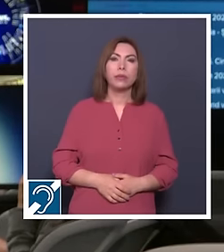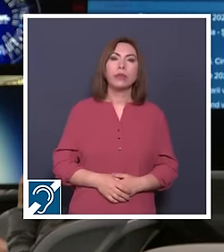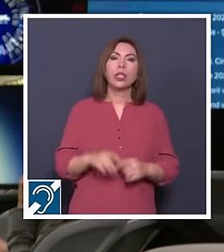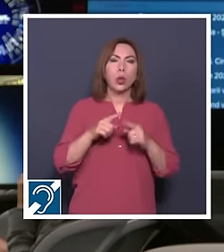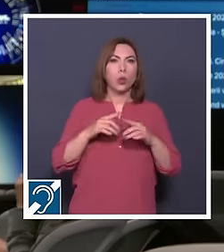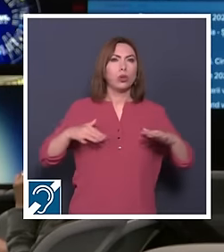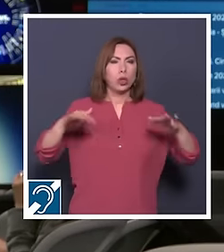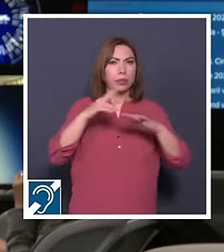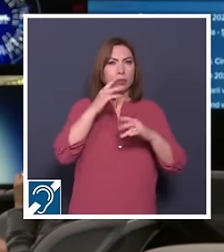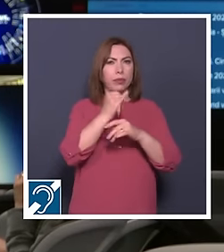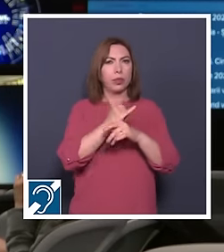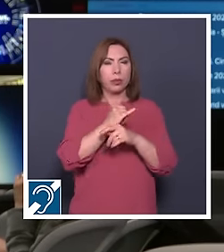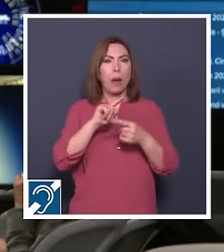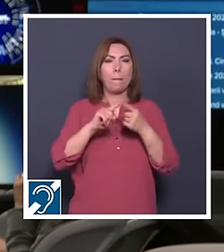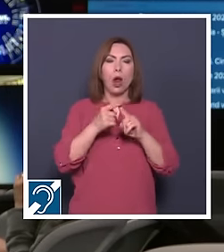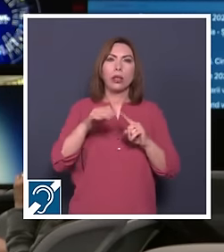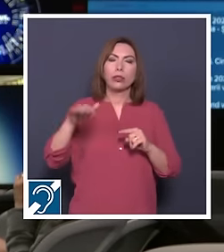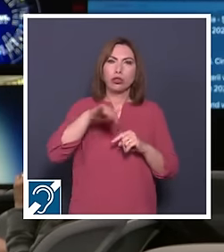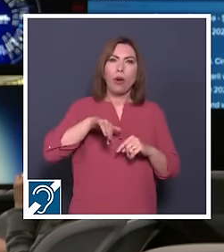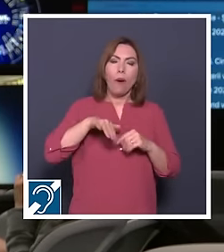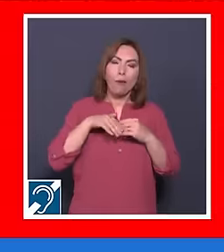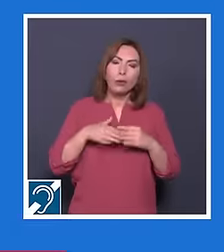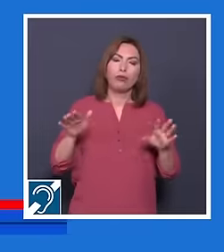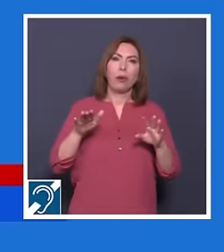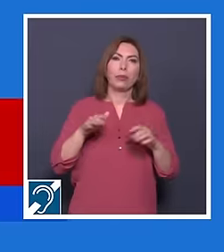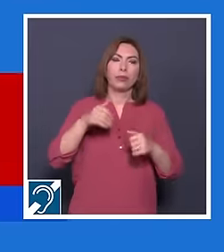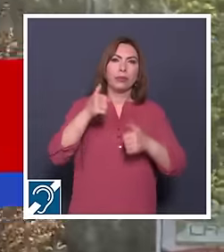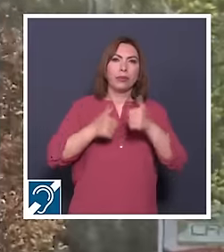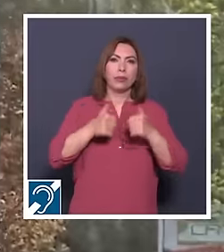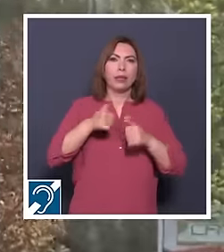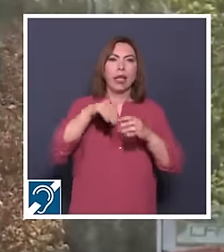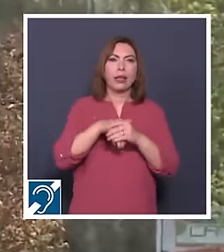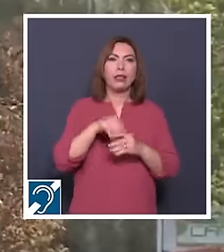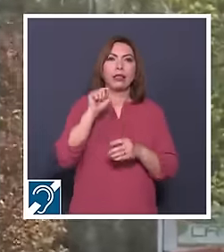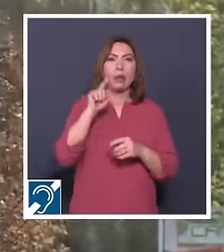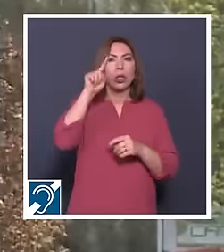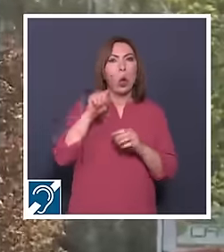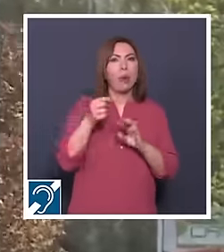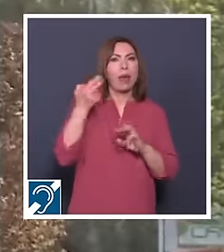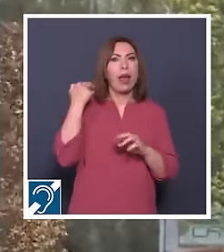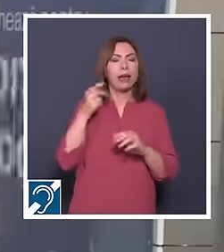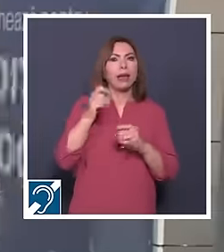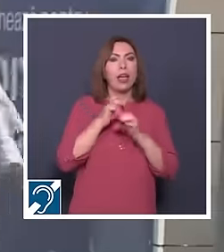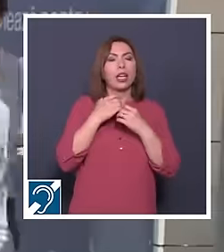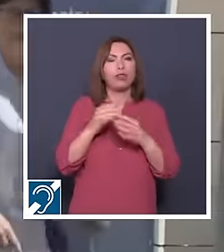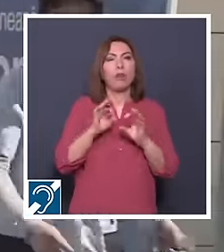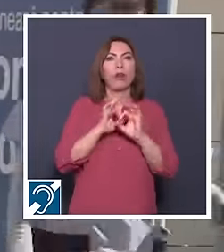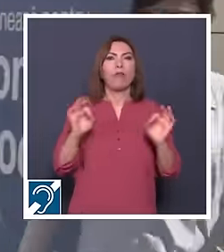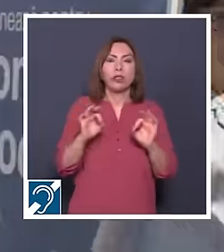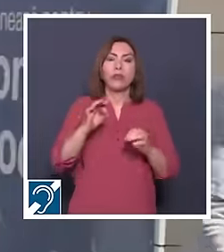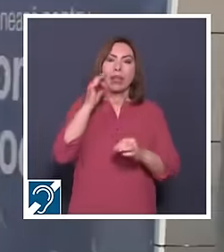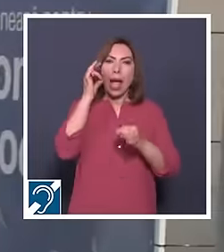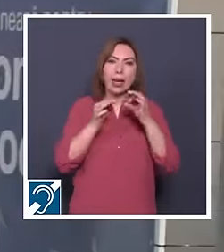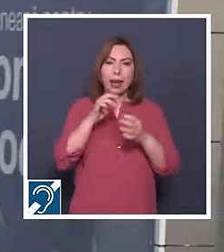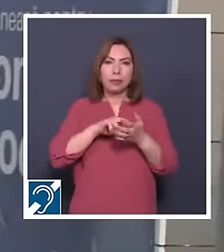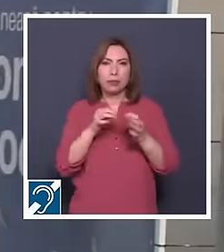Cu toții am observat că politicienii au furat startul campaniei electorale cu cel puțin o lună înainte de începerea ei oficială.